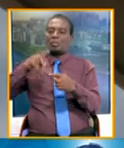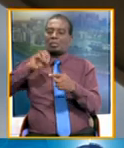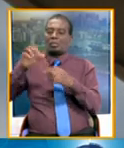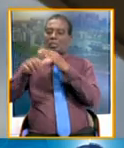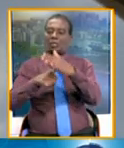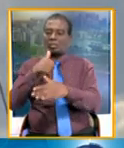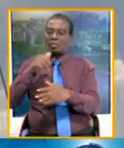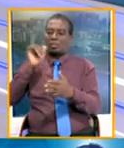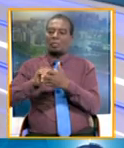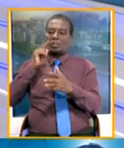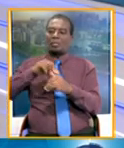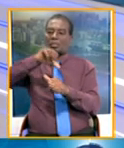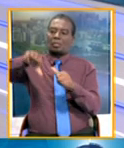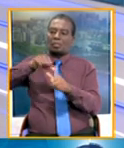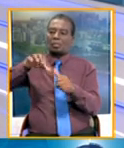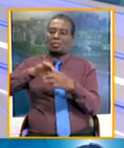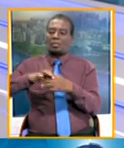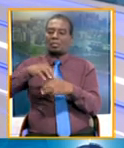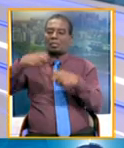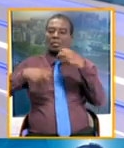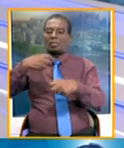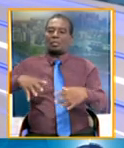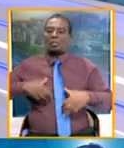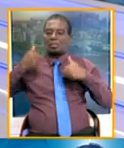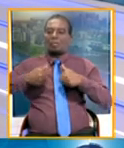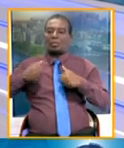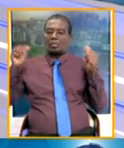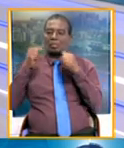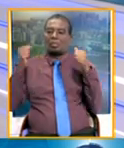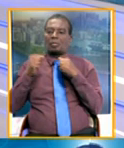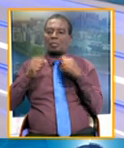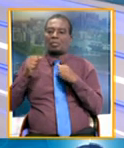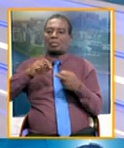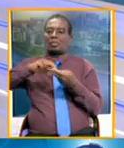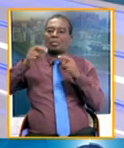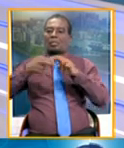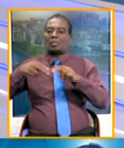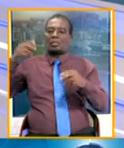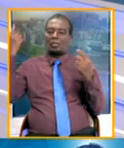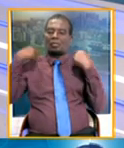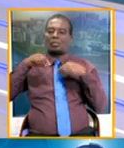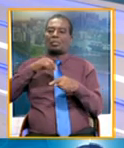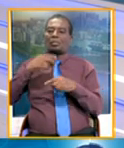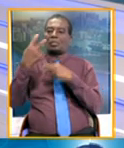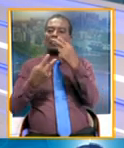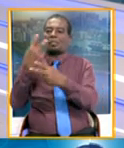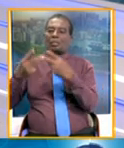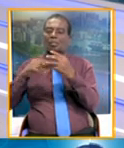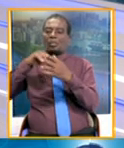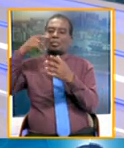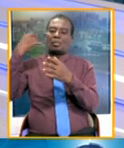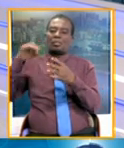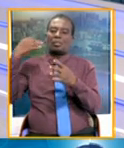sera autour cette année des questions de santé, de climat et du numérique. Au cours de son séjour en France, le chef de